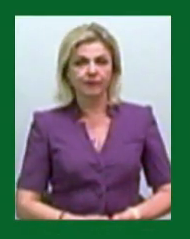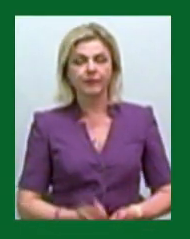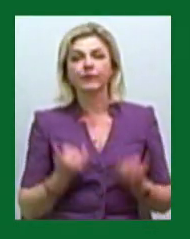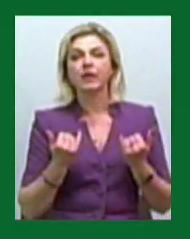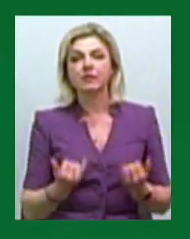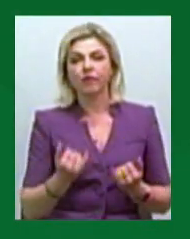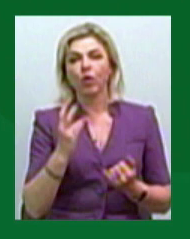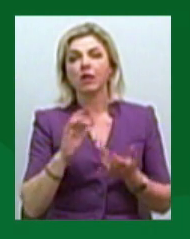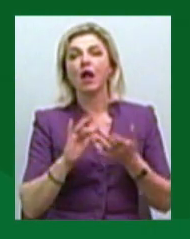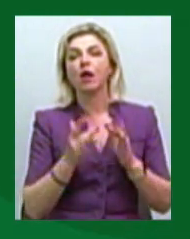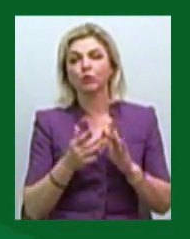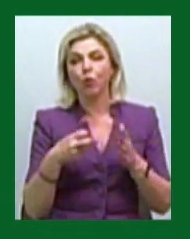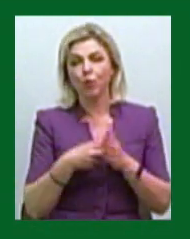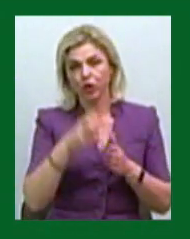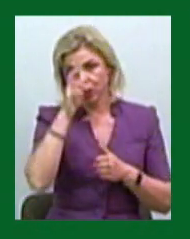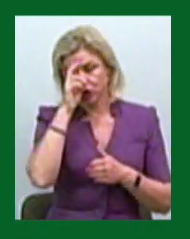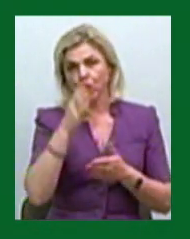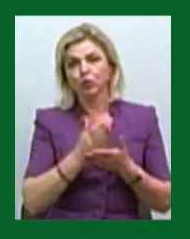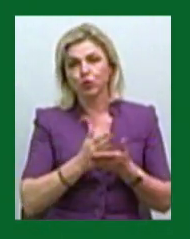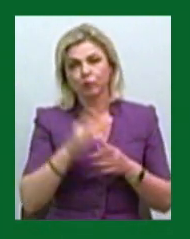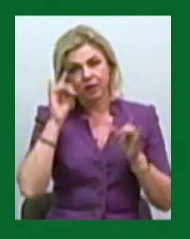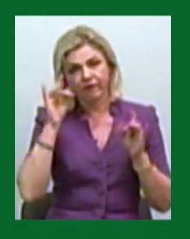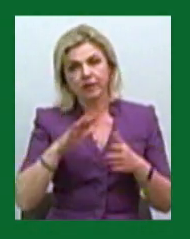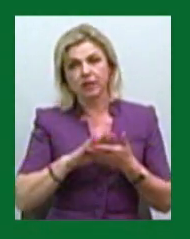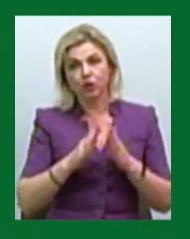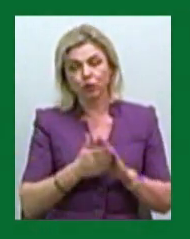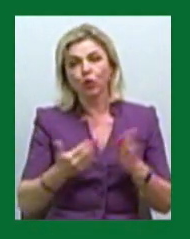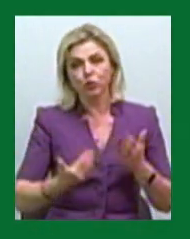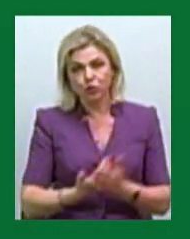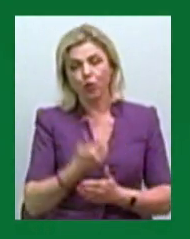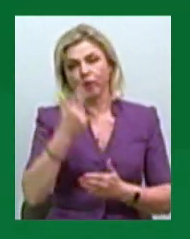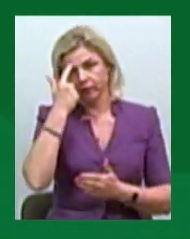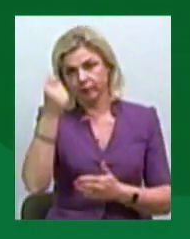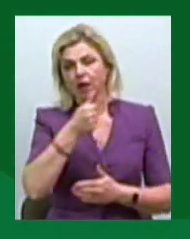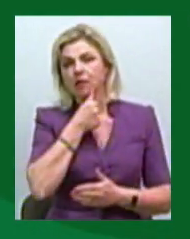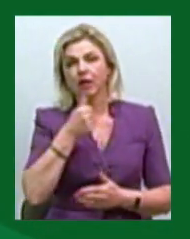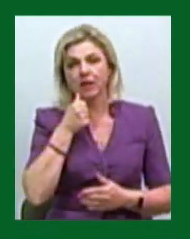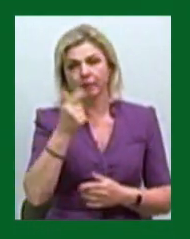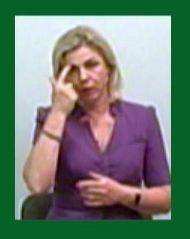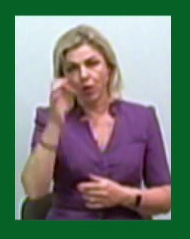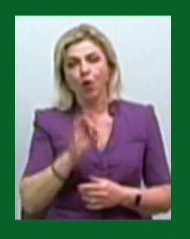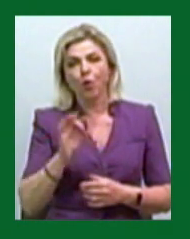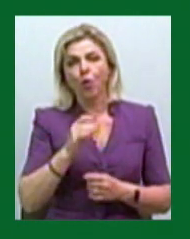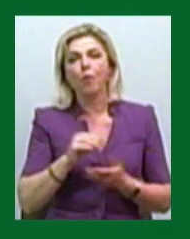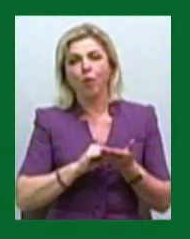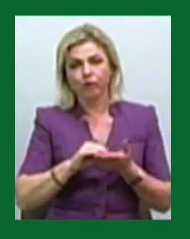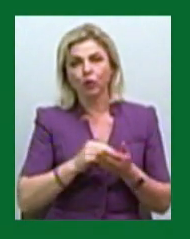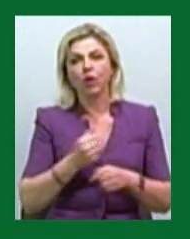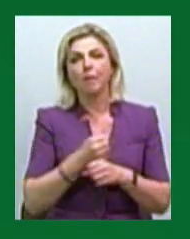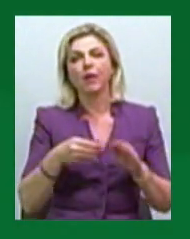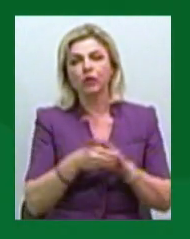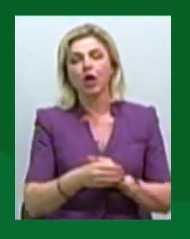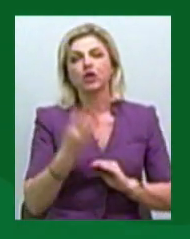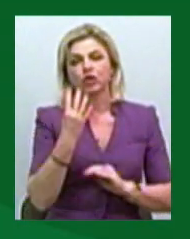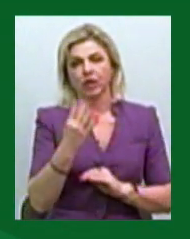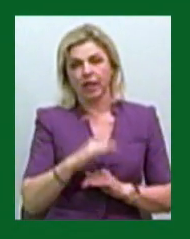Сьогодні на електронну пошту Державної служби з надзвичайних ситуацій знову надійшло анонімне повідомлення про повторне мінування 4 дитячих садочків міста